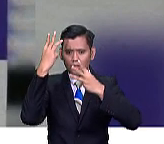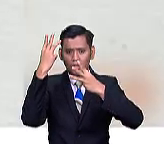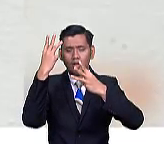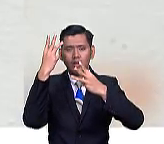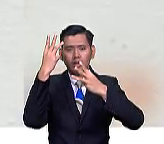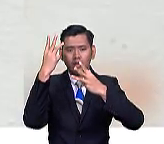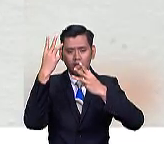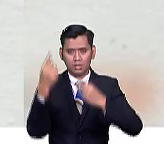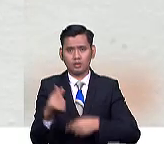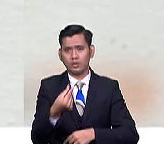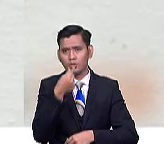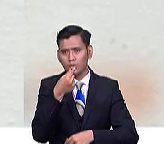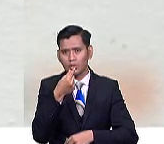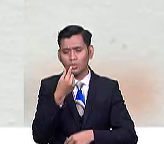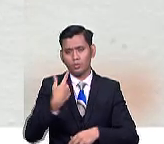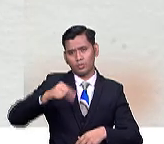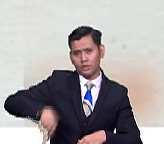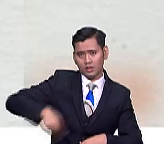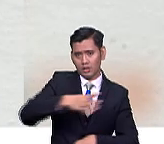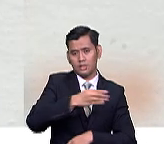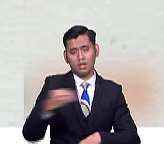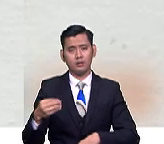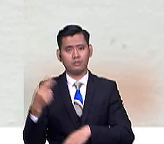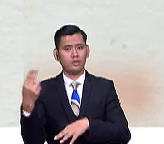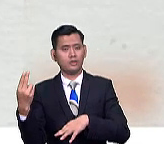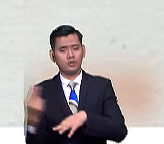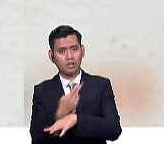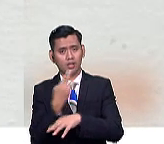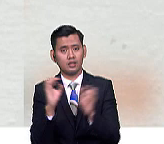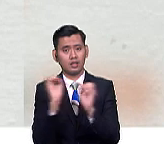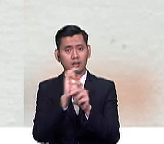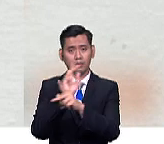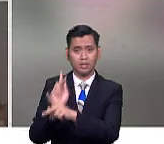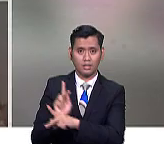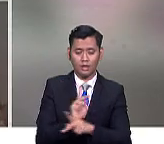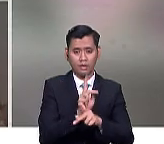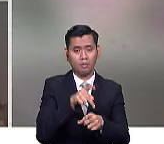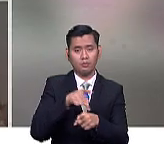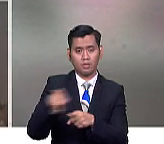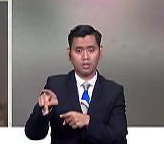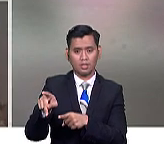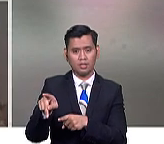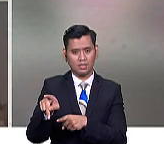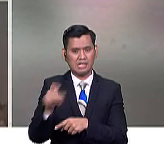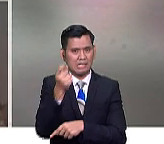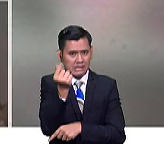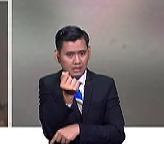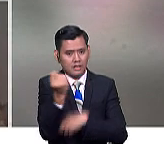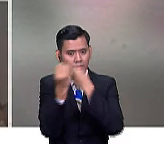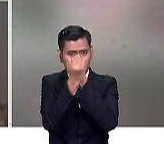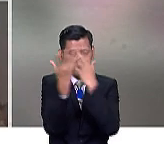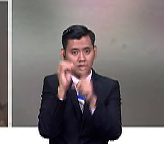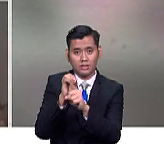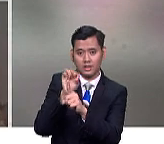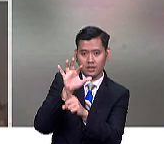seperti keaslian pil dan penggunaannya tanpa pengawasan pakar. Hanya berbekalkan sedikit informasi mengenai